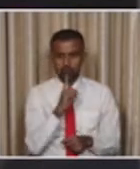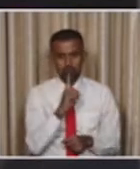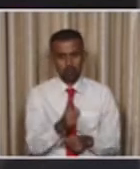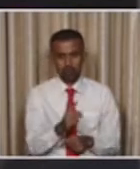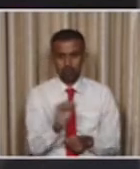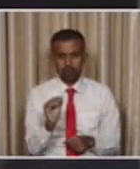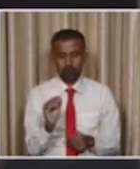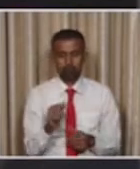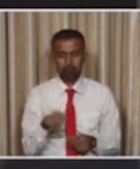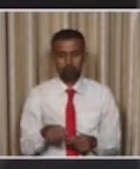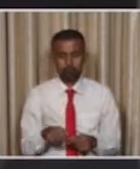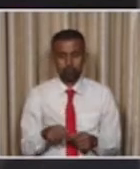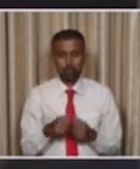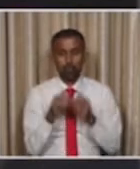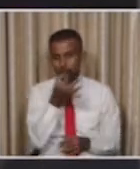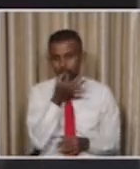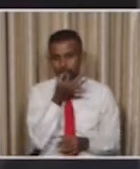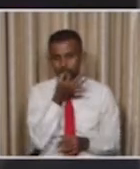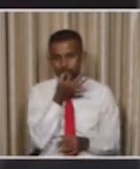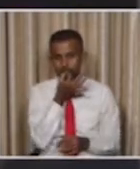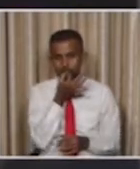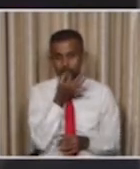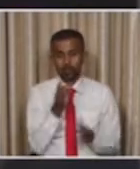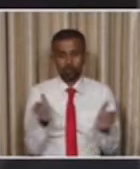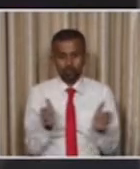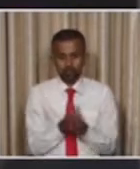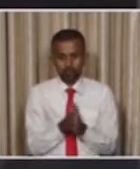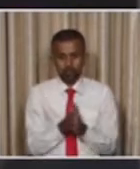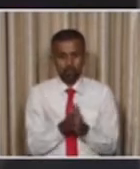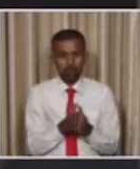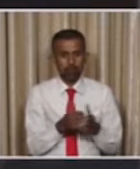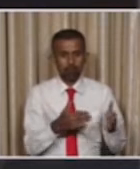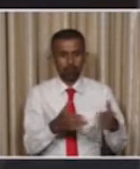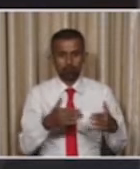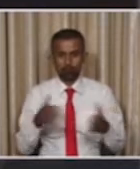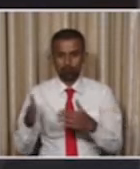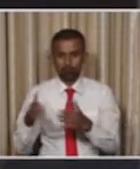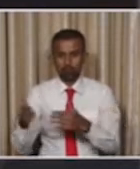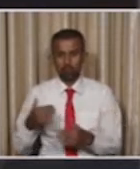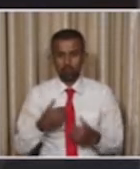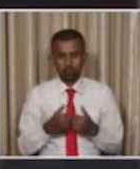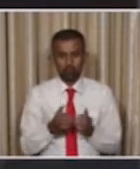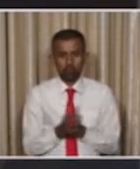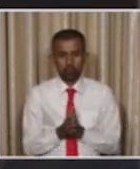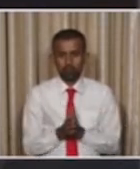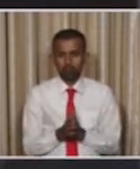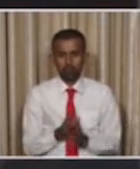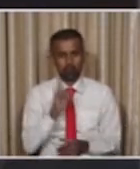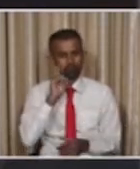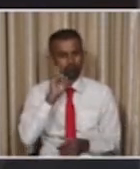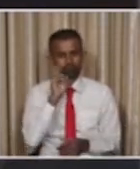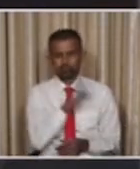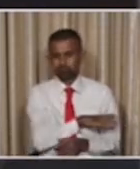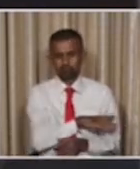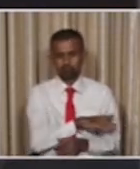ඒ තමයි මේ කරපු සියලු චෝදනා එක්ව හා වෙන් වෙන් වශයෙන් මා විසින් තරයේ ප්‍රතික්ෂේප කරනවා.